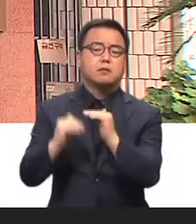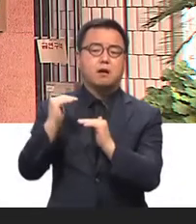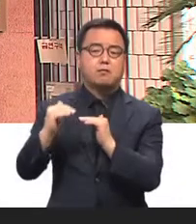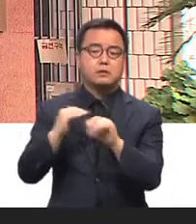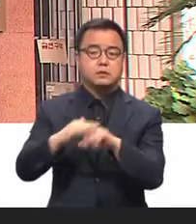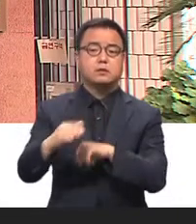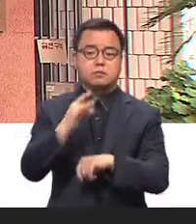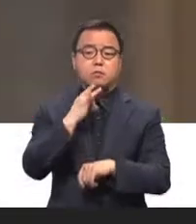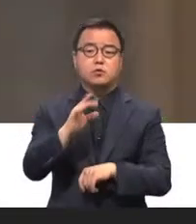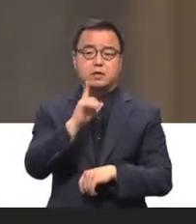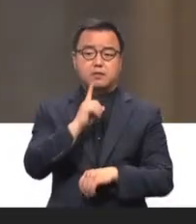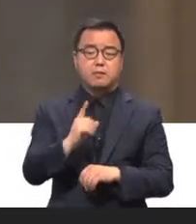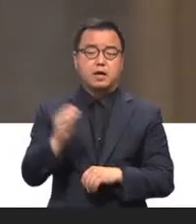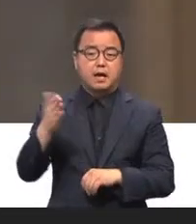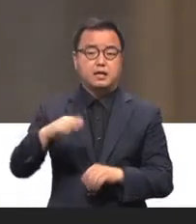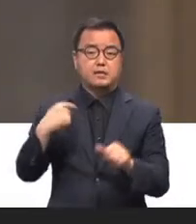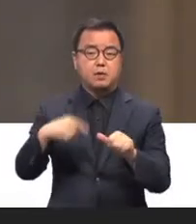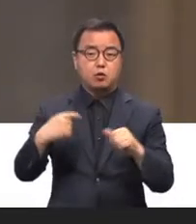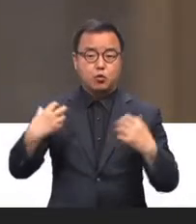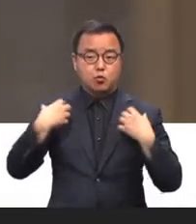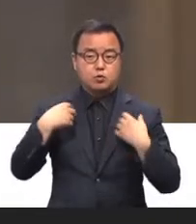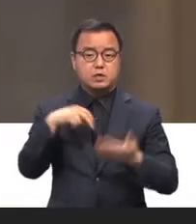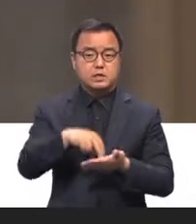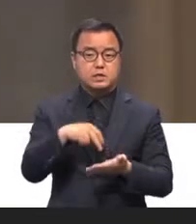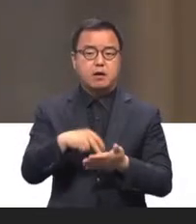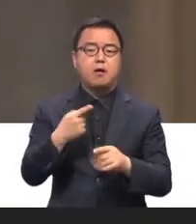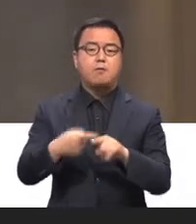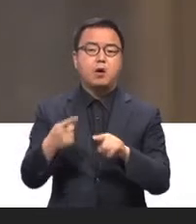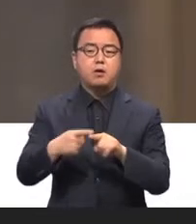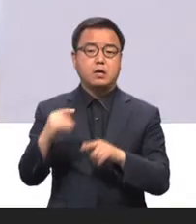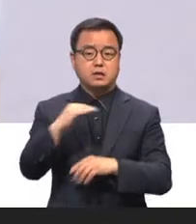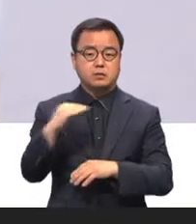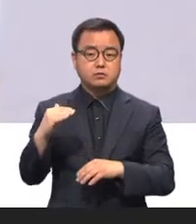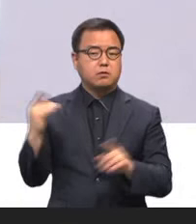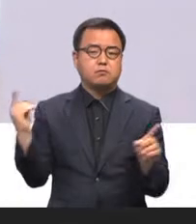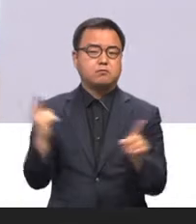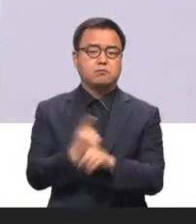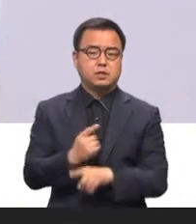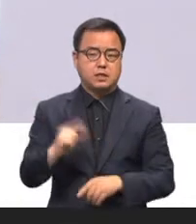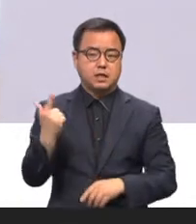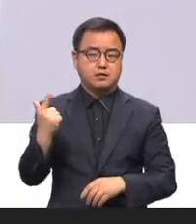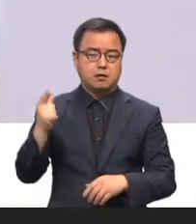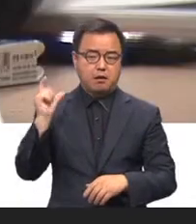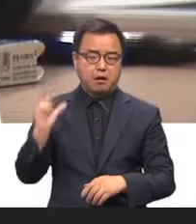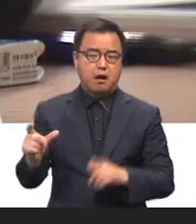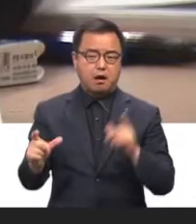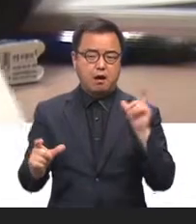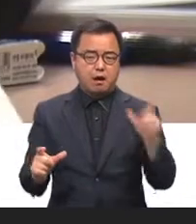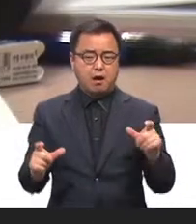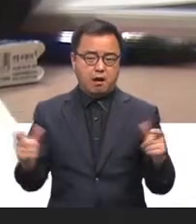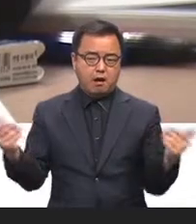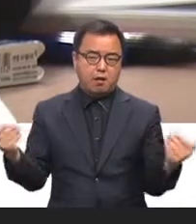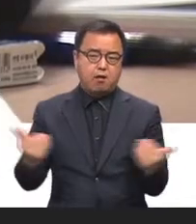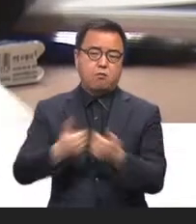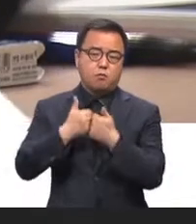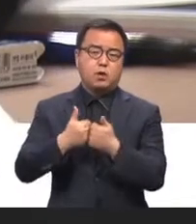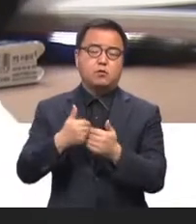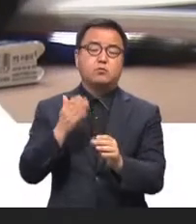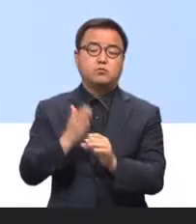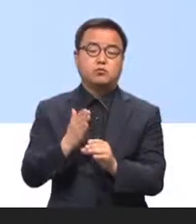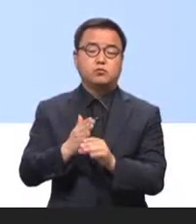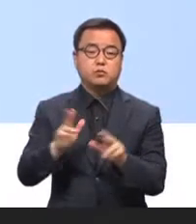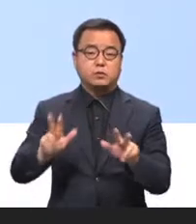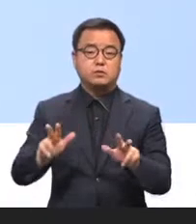교육청 들은 평가 기준 변경은 없다 면서 강 대 감 으로 대체하고 있는 상황입니다 결국 이렇게